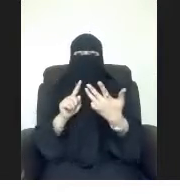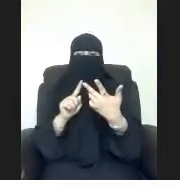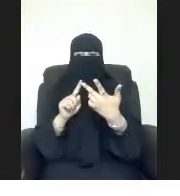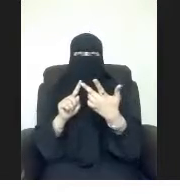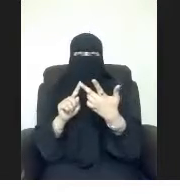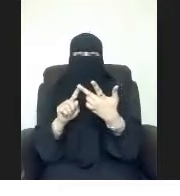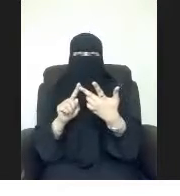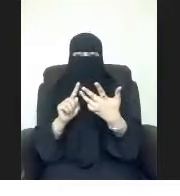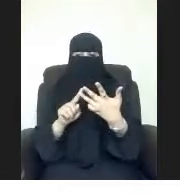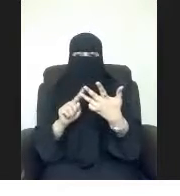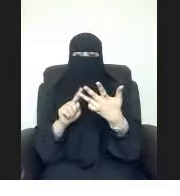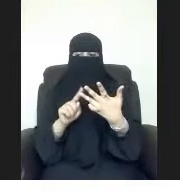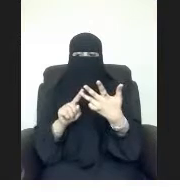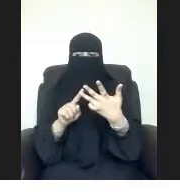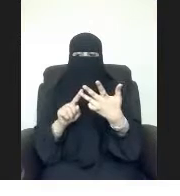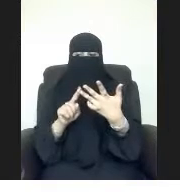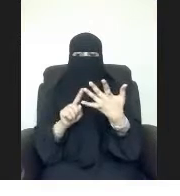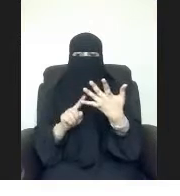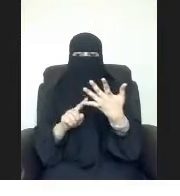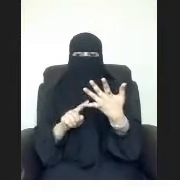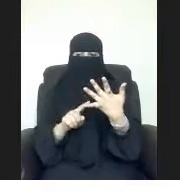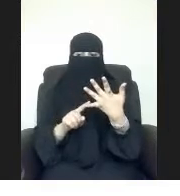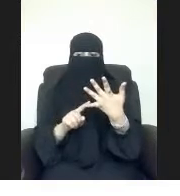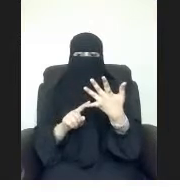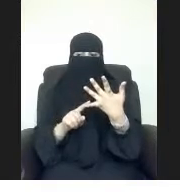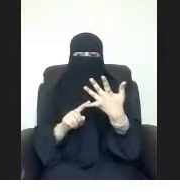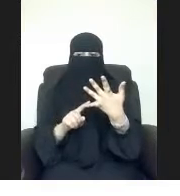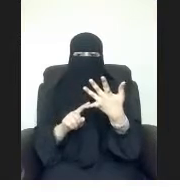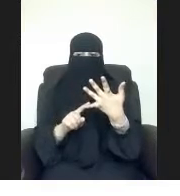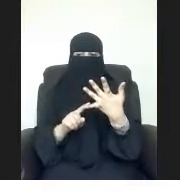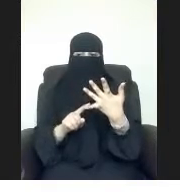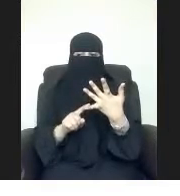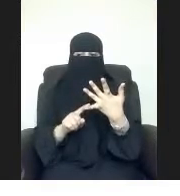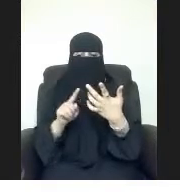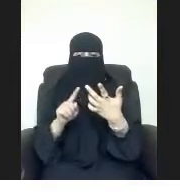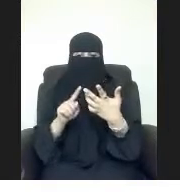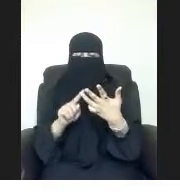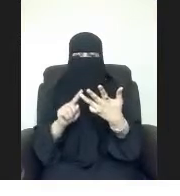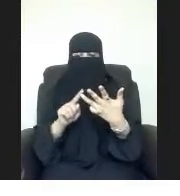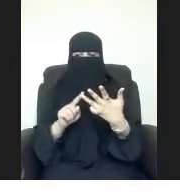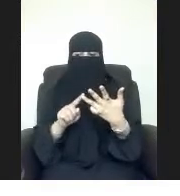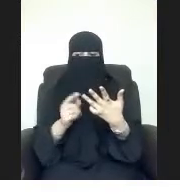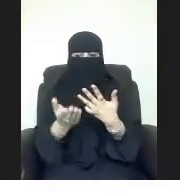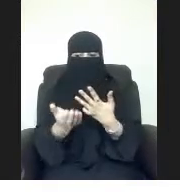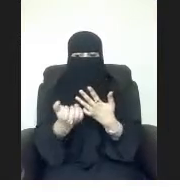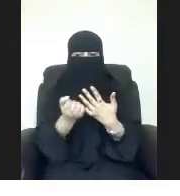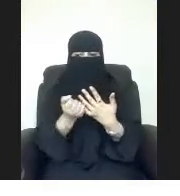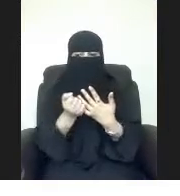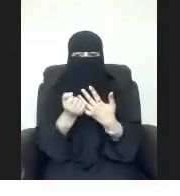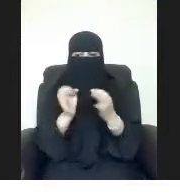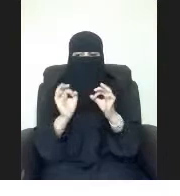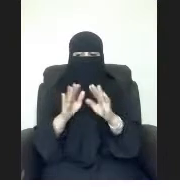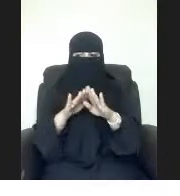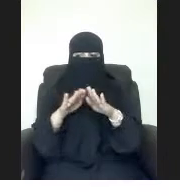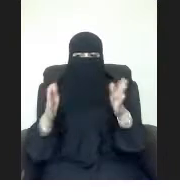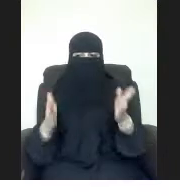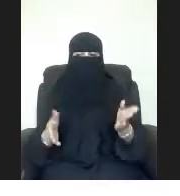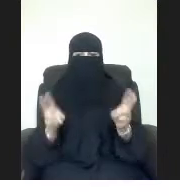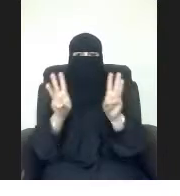حدد الدعم التقني المطلوب، خصائص المنصة الإلكترونية في ضوء خصائص البرنامج، الأدوات اللي